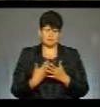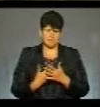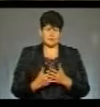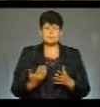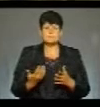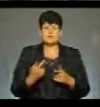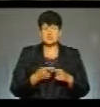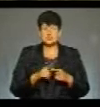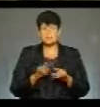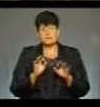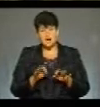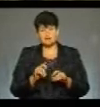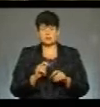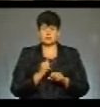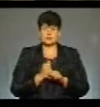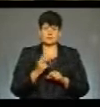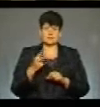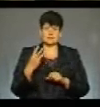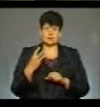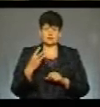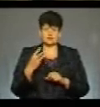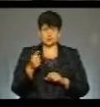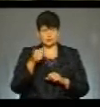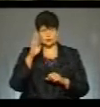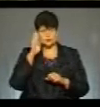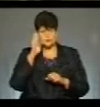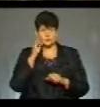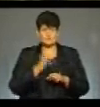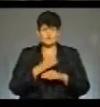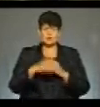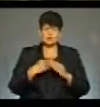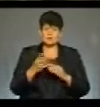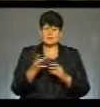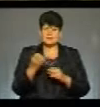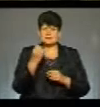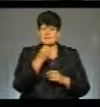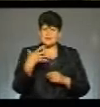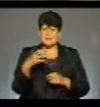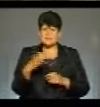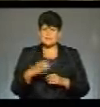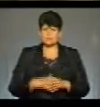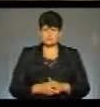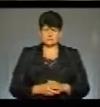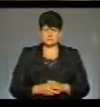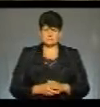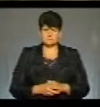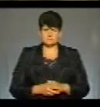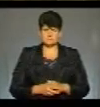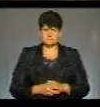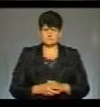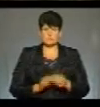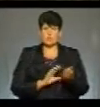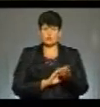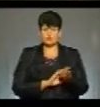завдання військовозобов'язаний 23-річний Степан Ромусик. Накласти джгут потрібно за 15 секунд. От пульсу